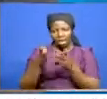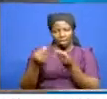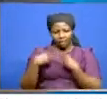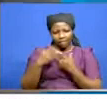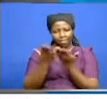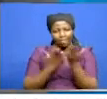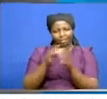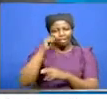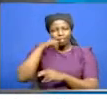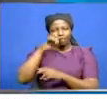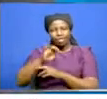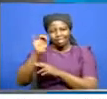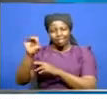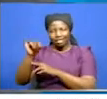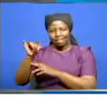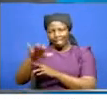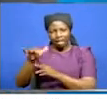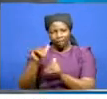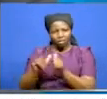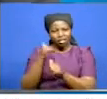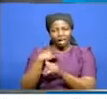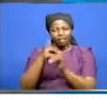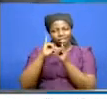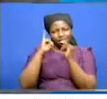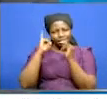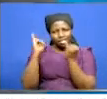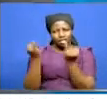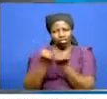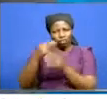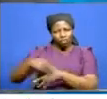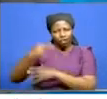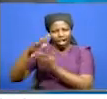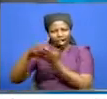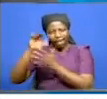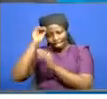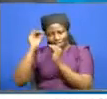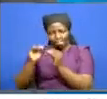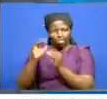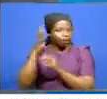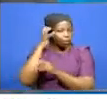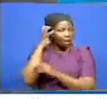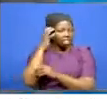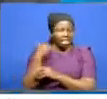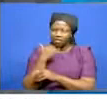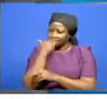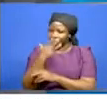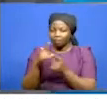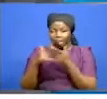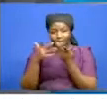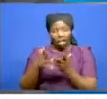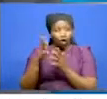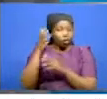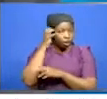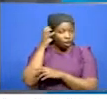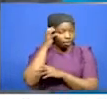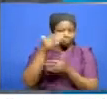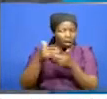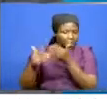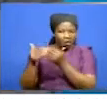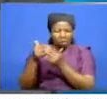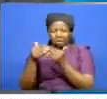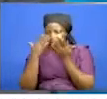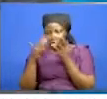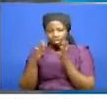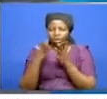ndio constituency haikuwa na institution of higher learning ya serikali. Hakuna college hata yote. Sasa hii college yetu imeisha zombe. Tunaweka